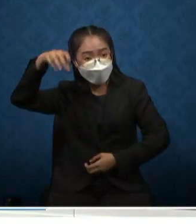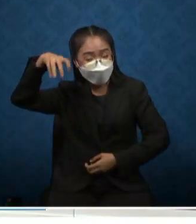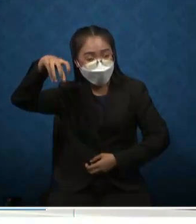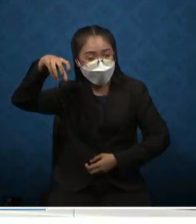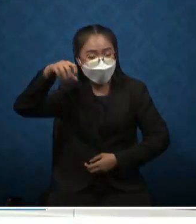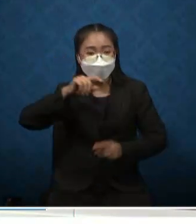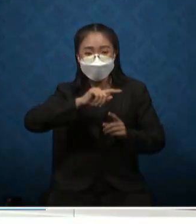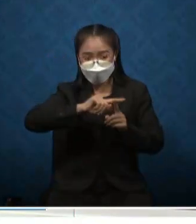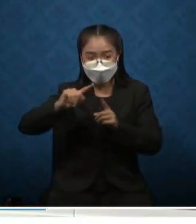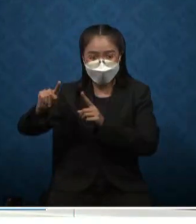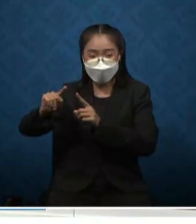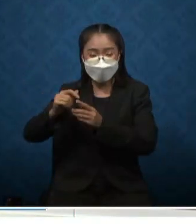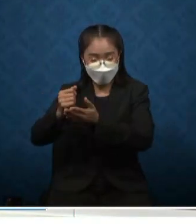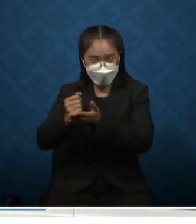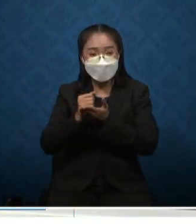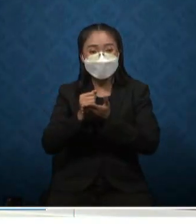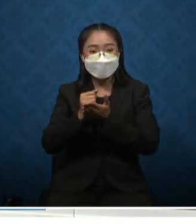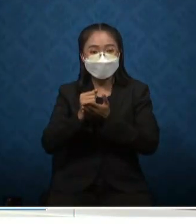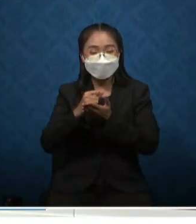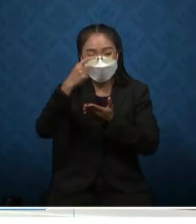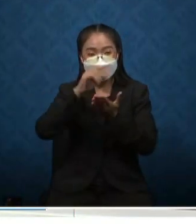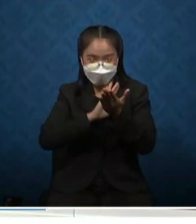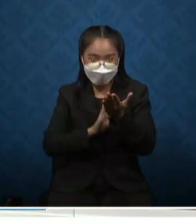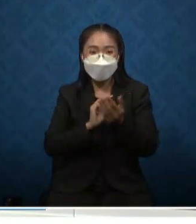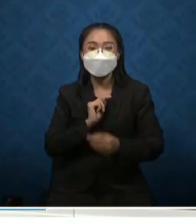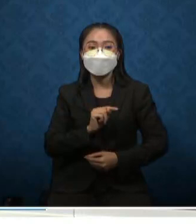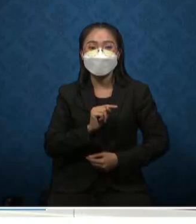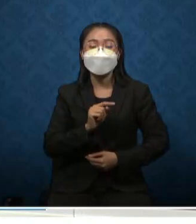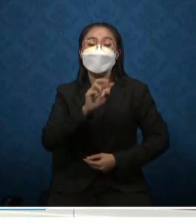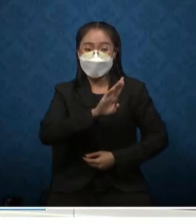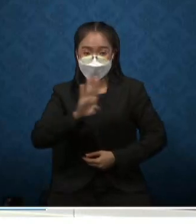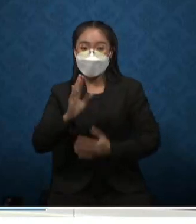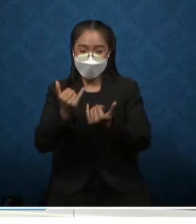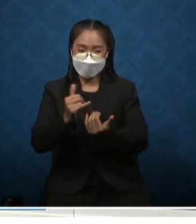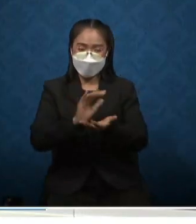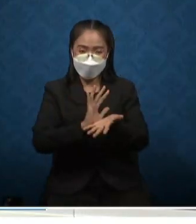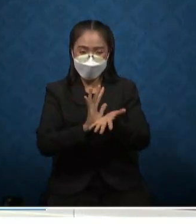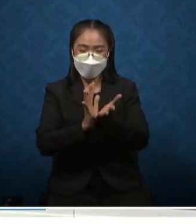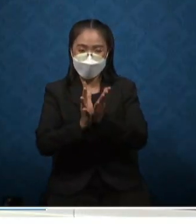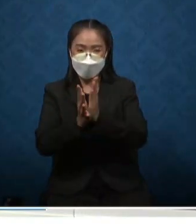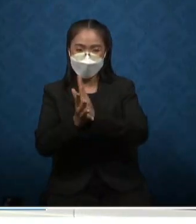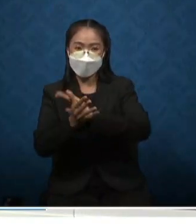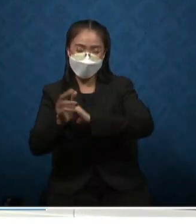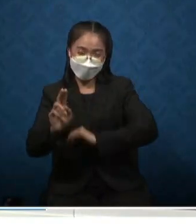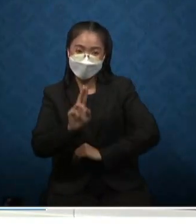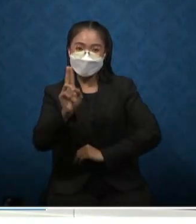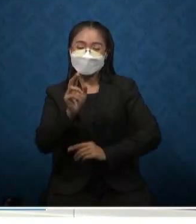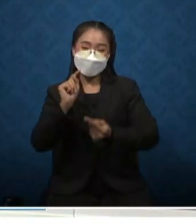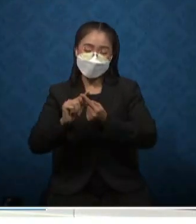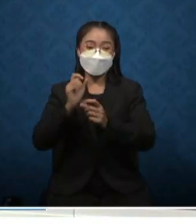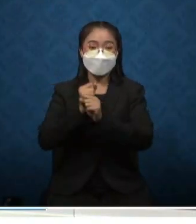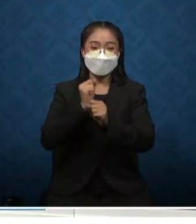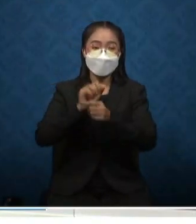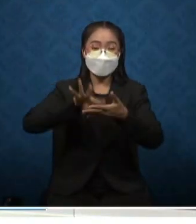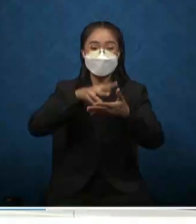ระบบไฟฟ้าในประเทศซึ่งระบบดังกล่าวได้มีการนำมาปรับใช้ในประเทศผ่านการจัดทำเป็น